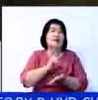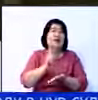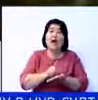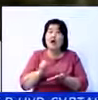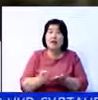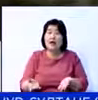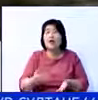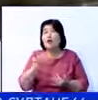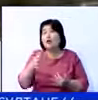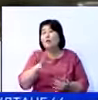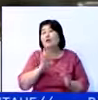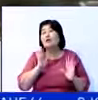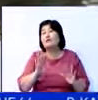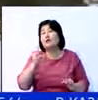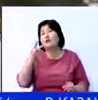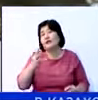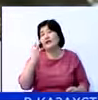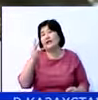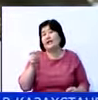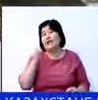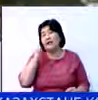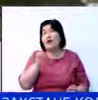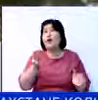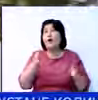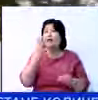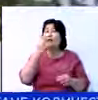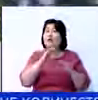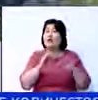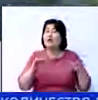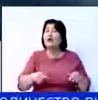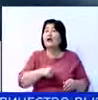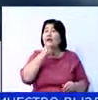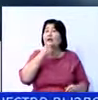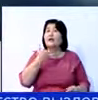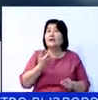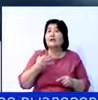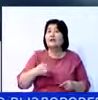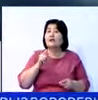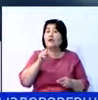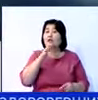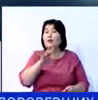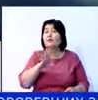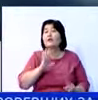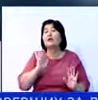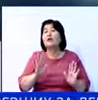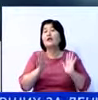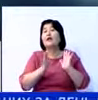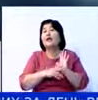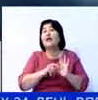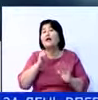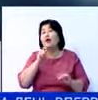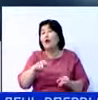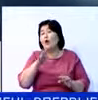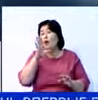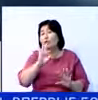ему было всего 33 у него остались четверо детей старшему из которых на тот момент было всего 9 лет он